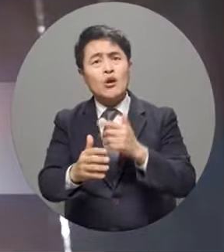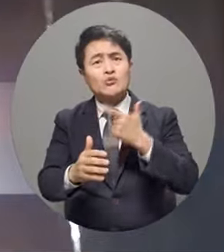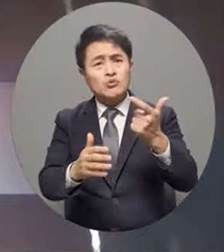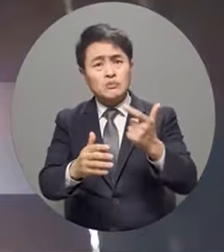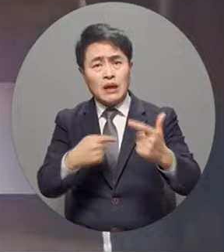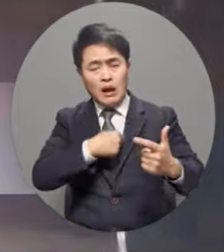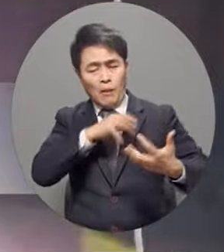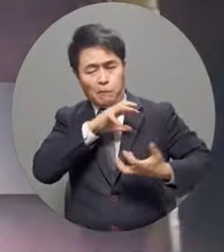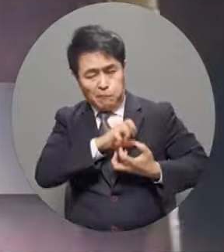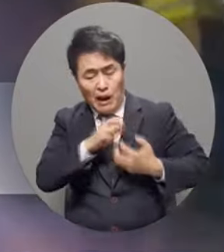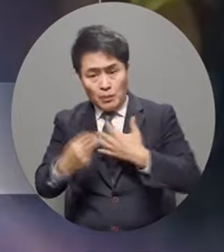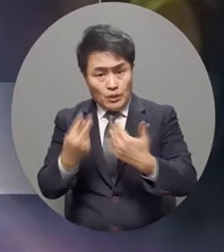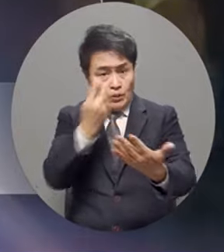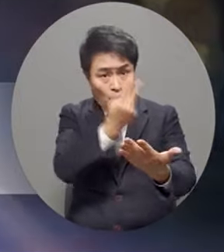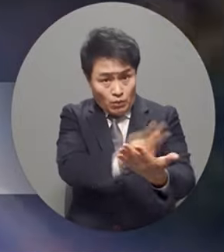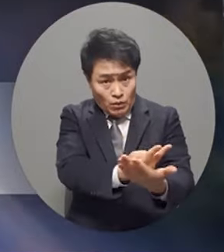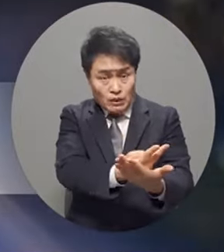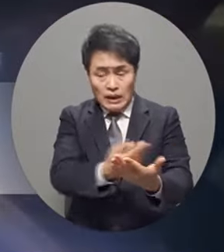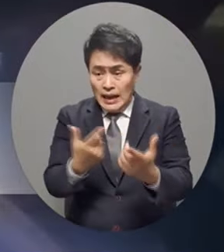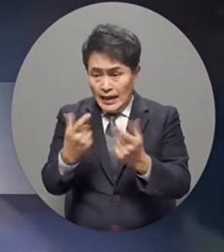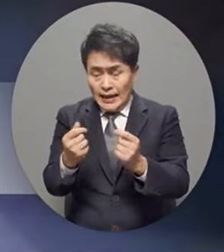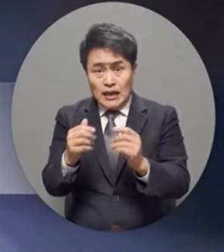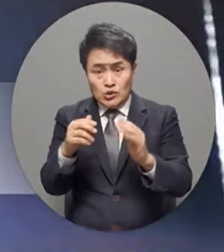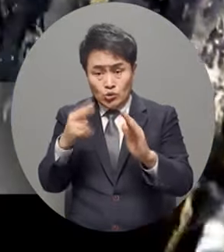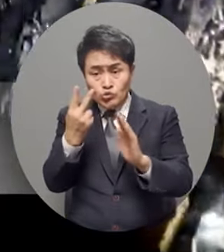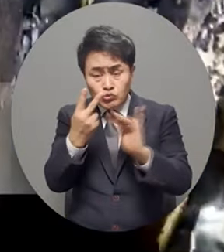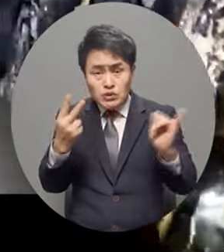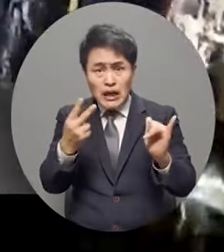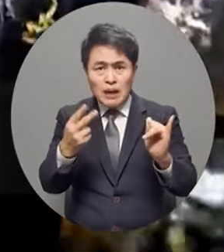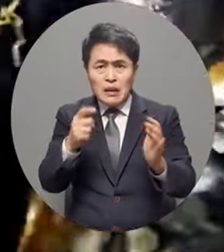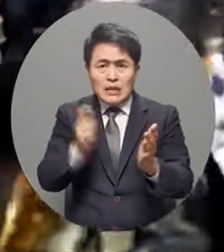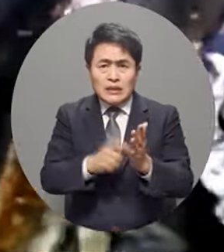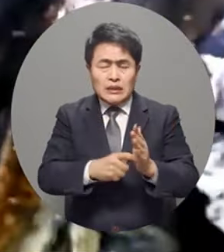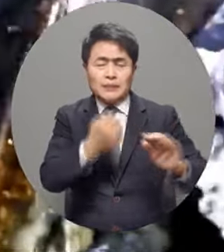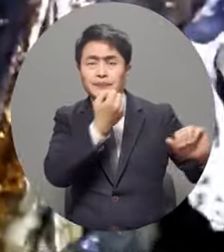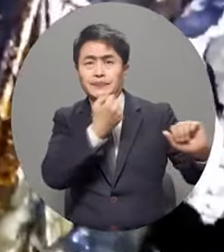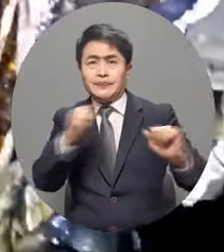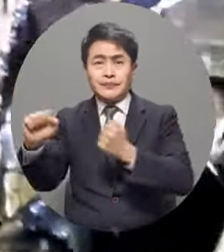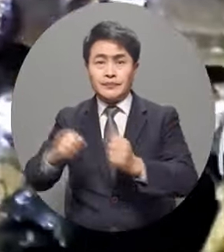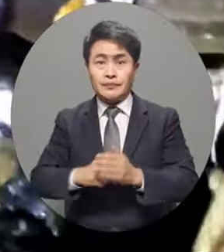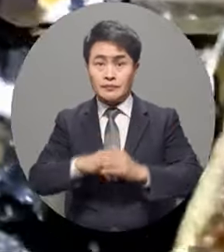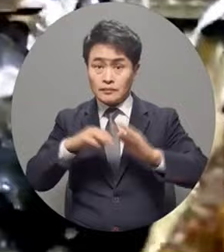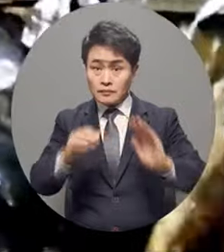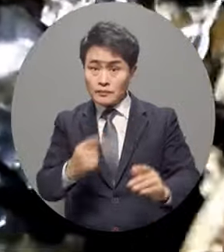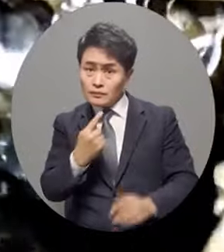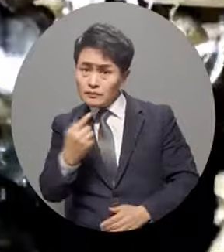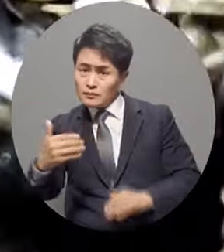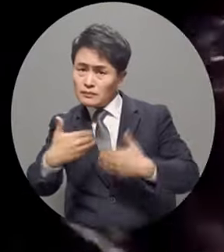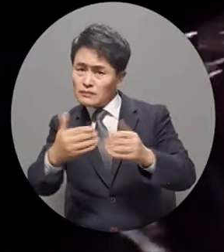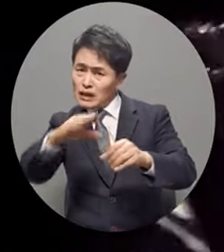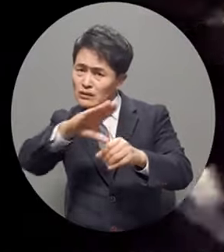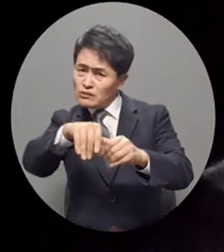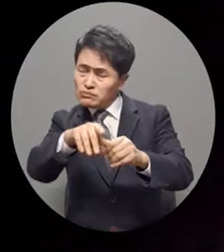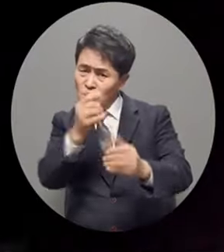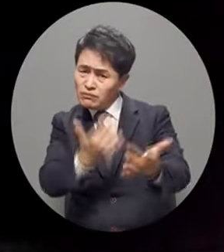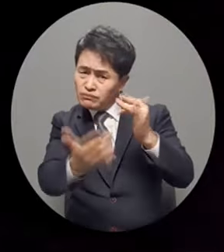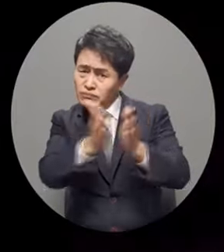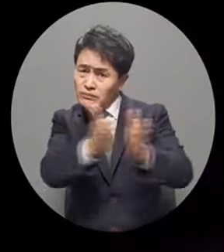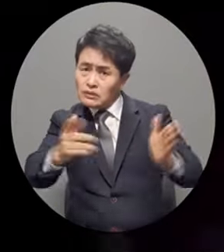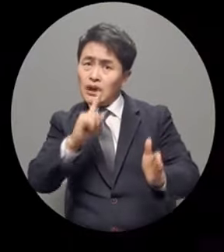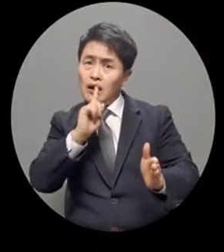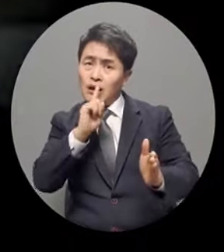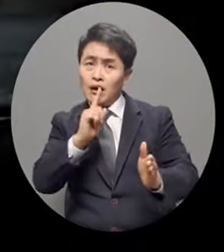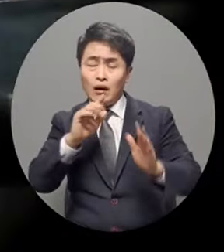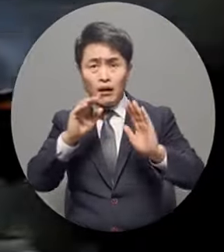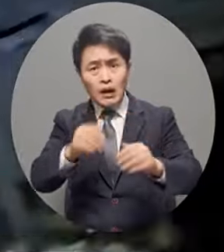상태로 병원으로 옮겨졌고 같은 건물 주민 2명이 긴급 대피했습니다. 소방당국은 주방에서 불이 시작된 것으로